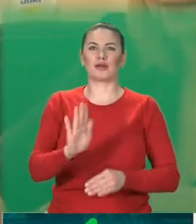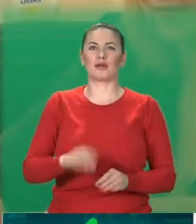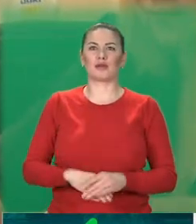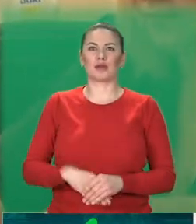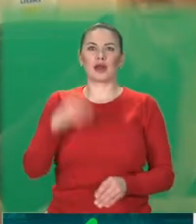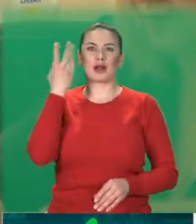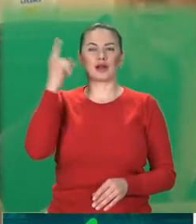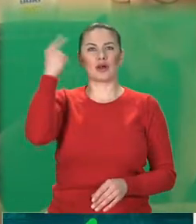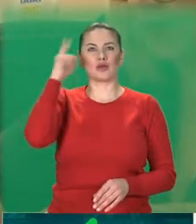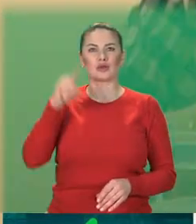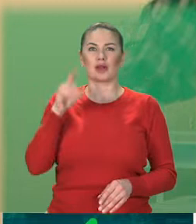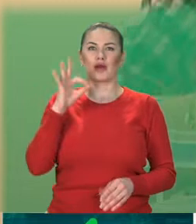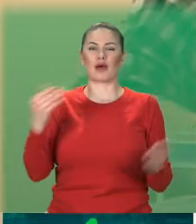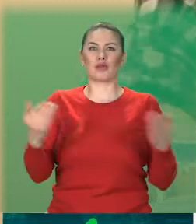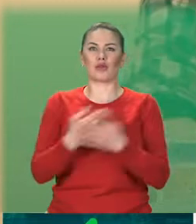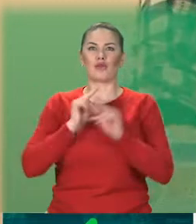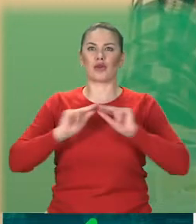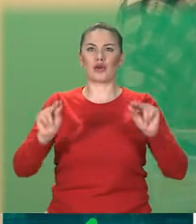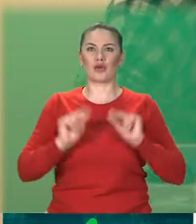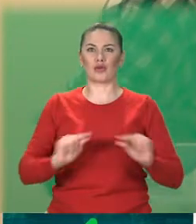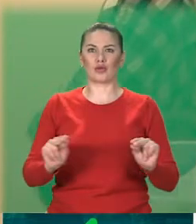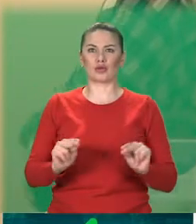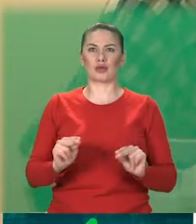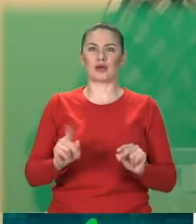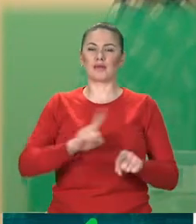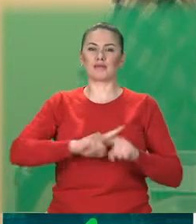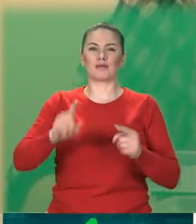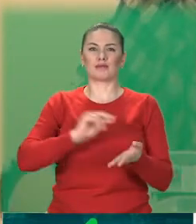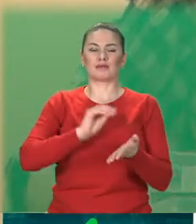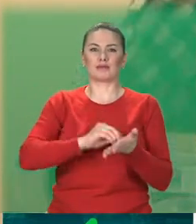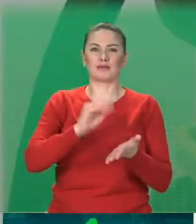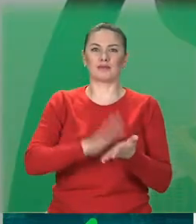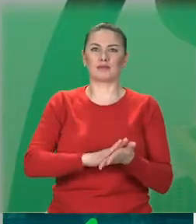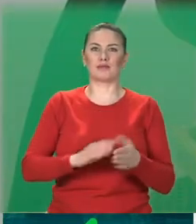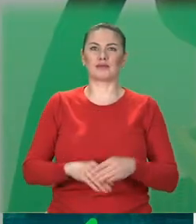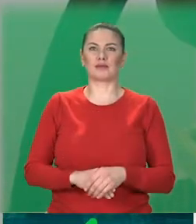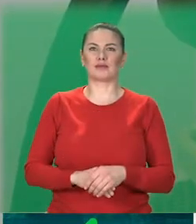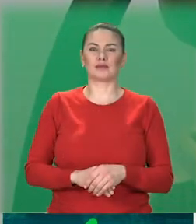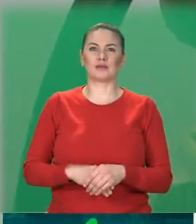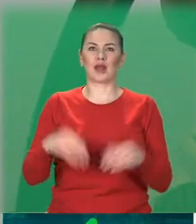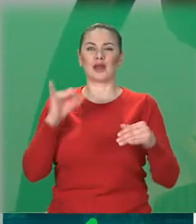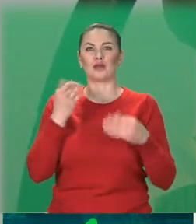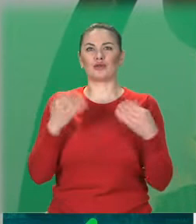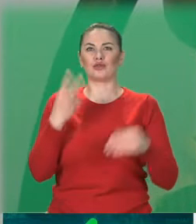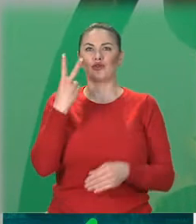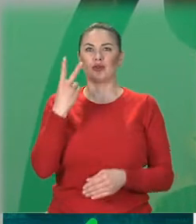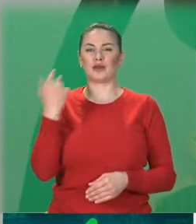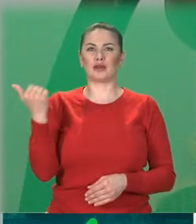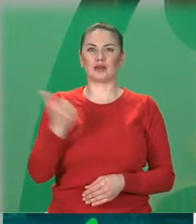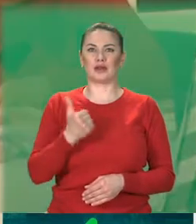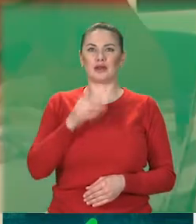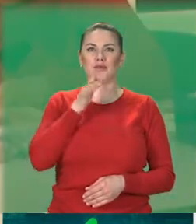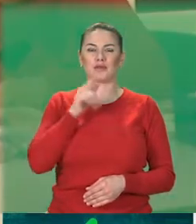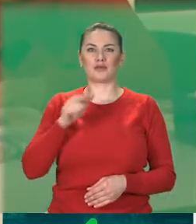бесплатных курсах, без раздумий записалась в группу. За 2 недели женщина уже успела получить новые знания и оценить качество учебного